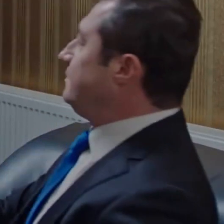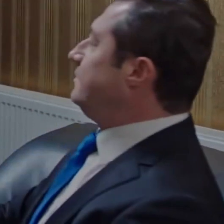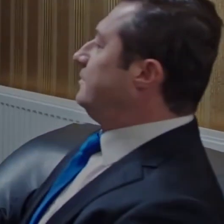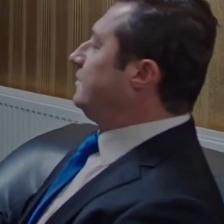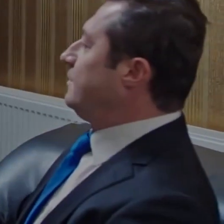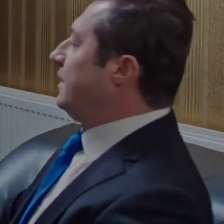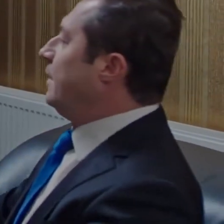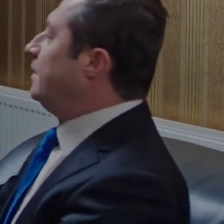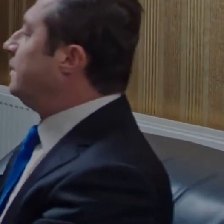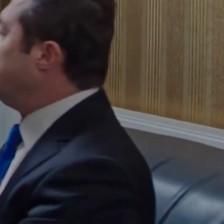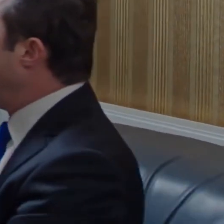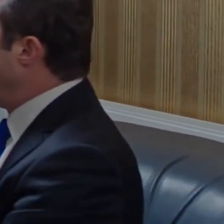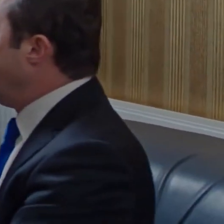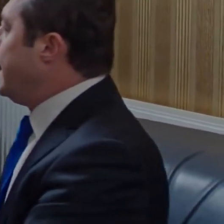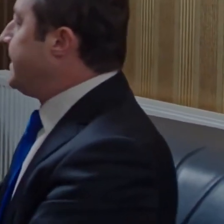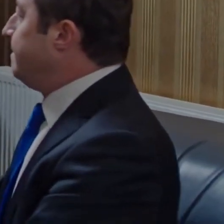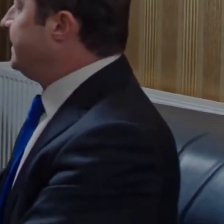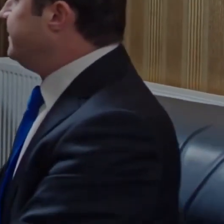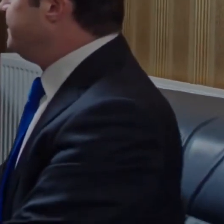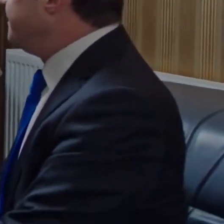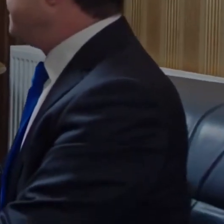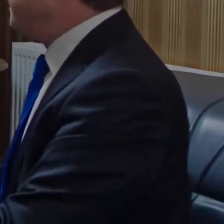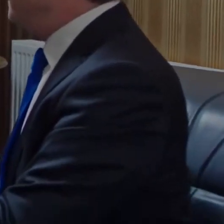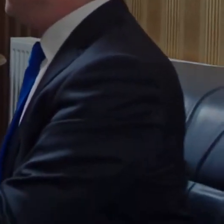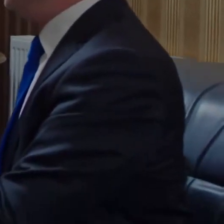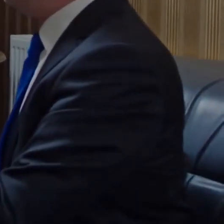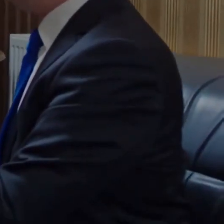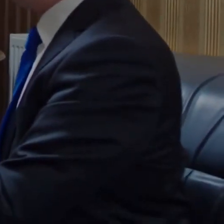cebinde mendili var. Gözlükleri dikdörtgen çerçevesiz.